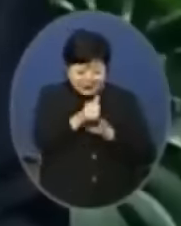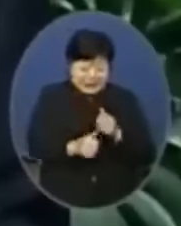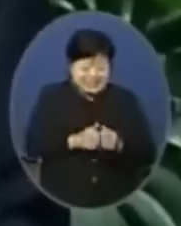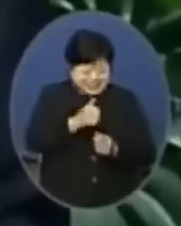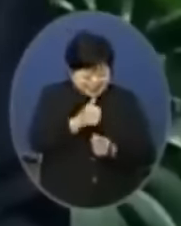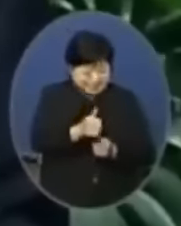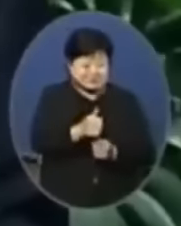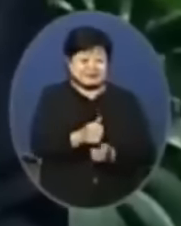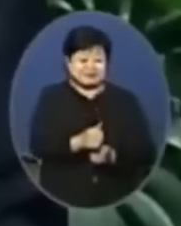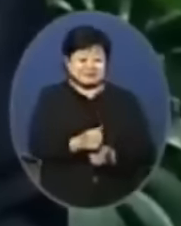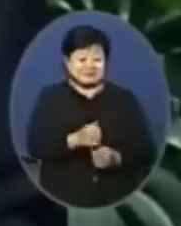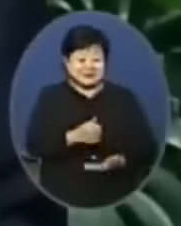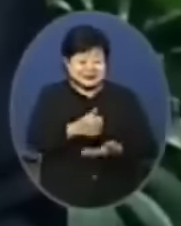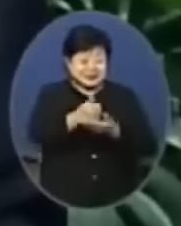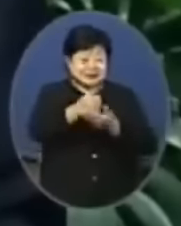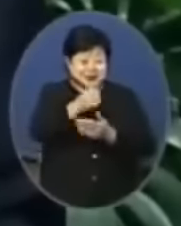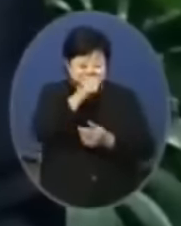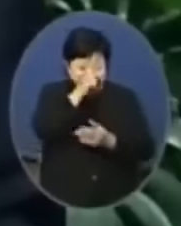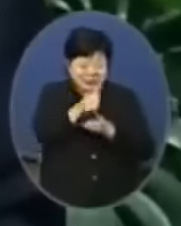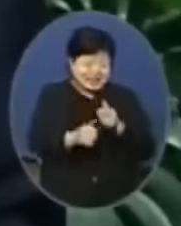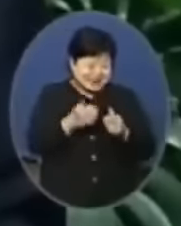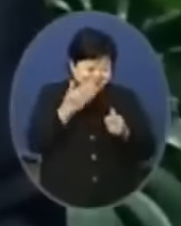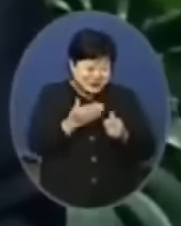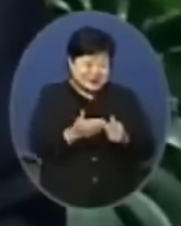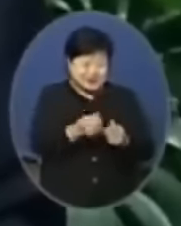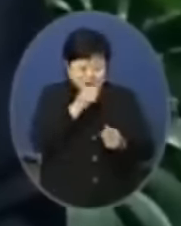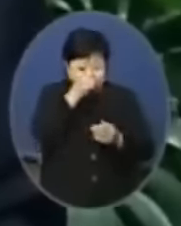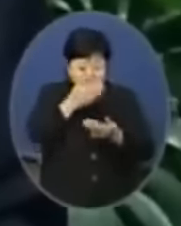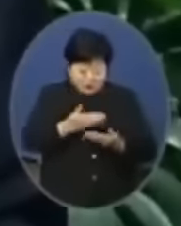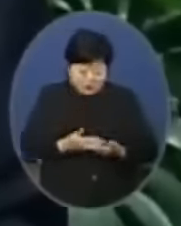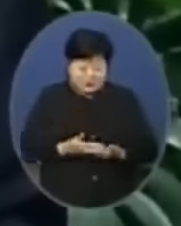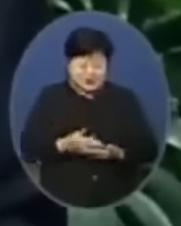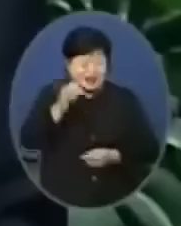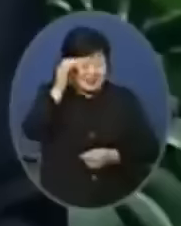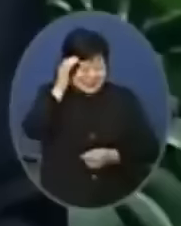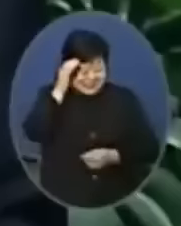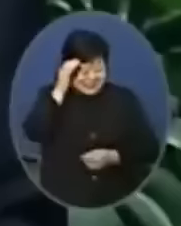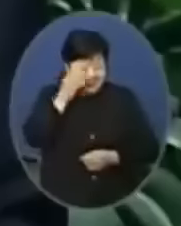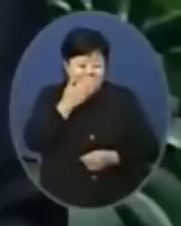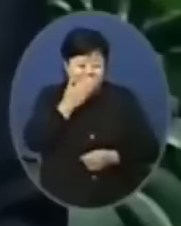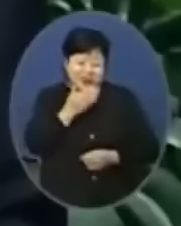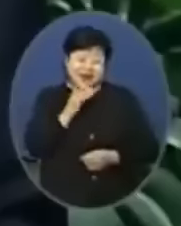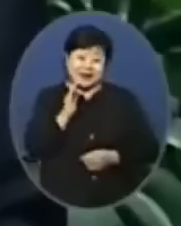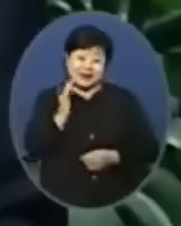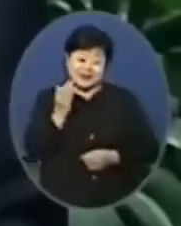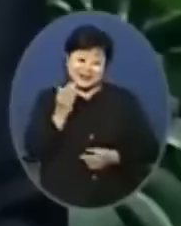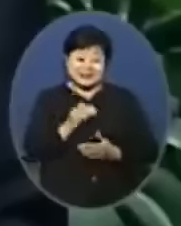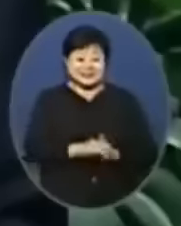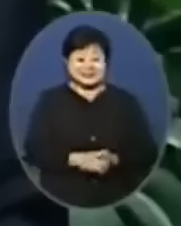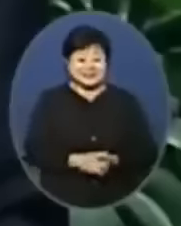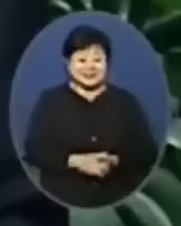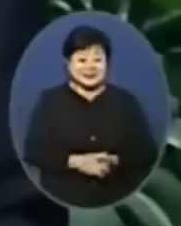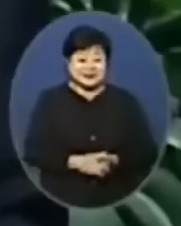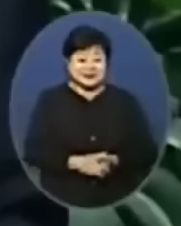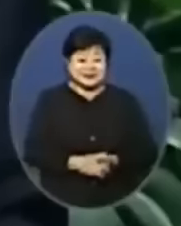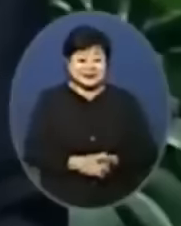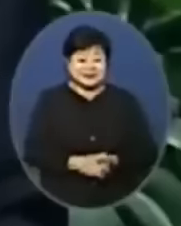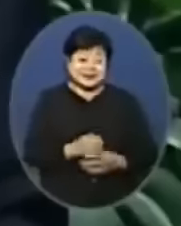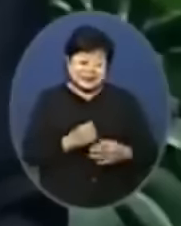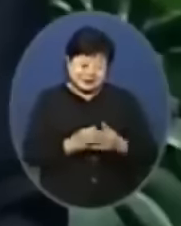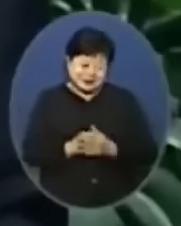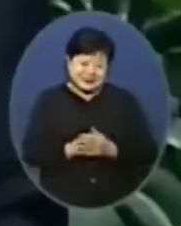하나님을 섬기고 좋은 하나님이 좋은 것 주시기를 기대할 수 있겠구나.